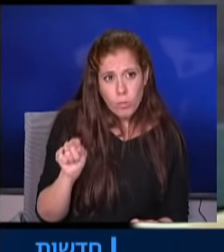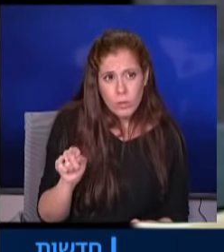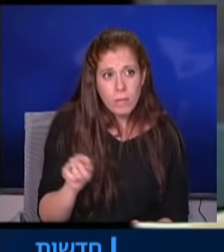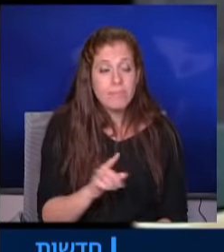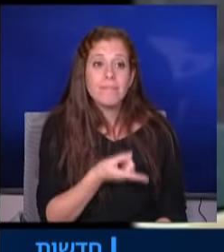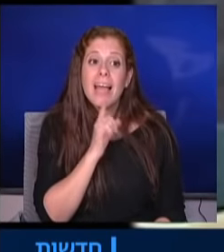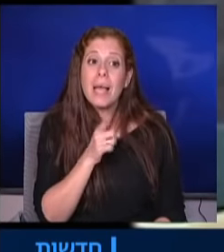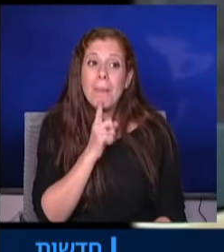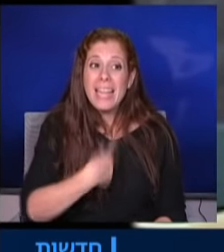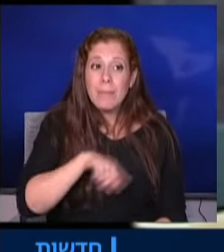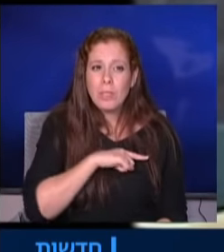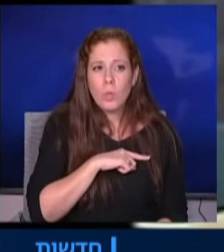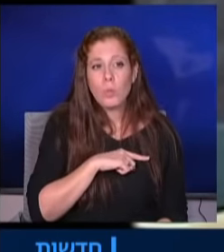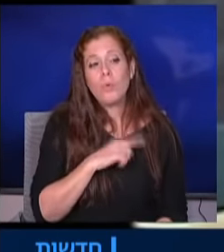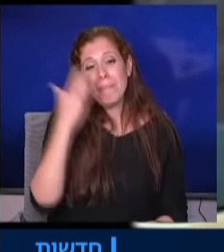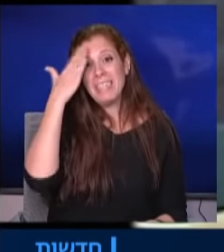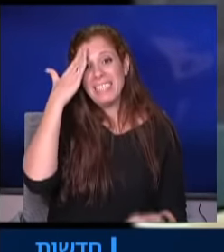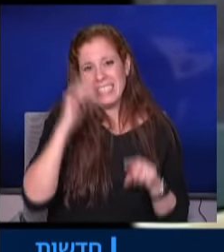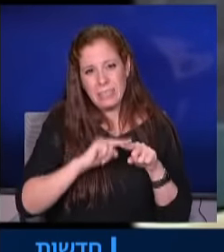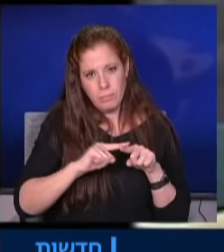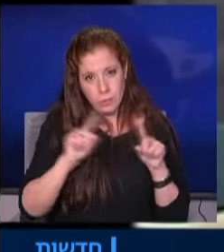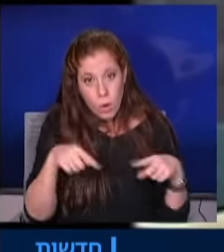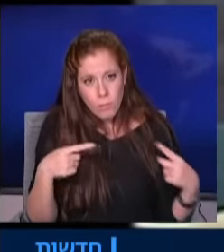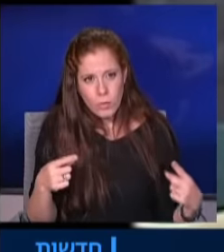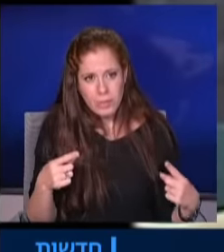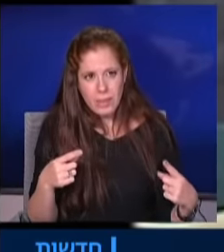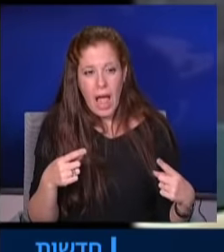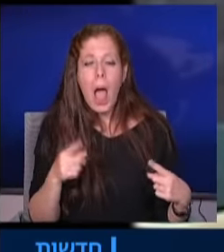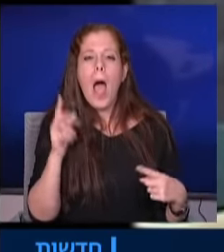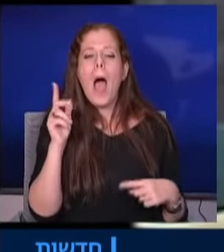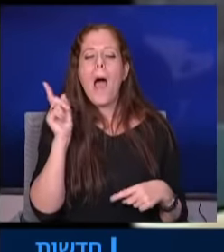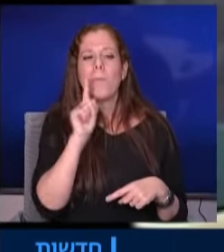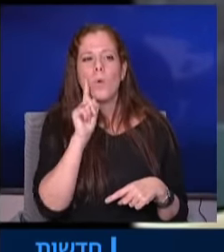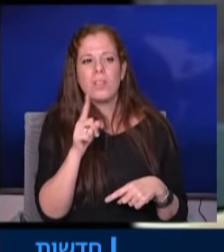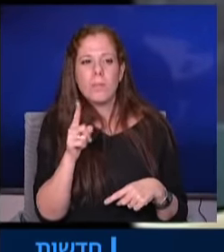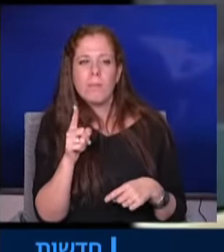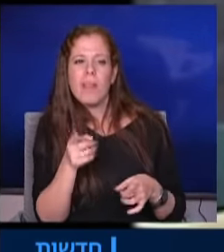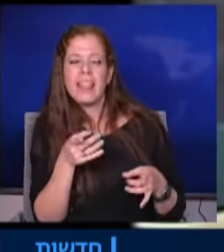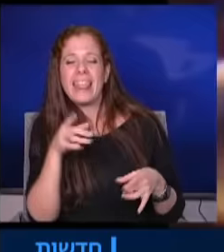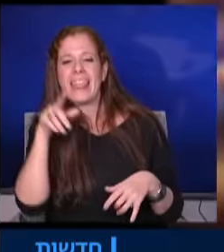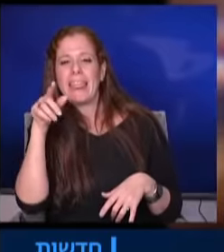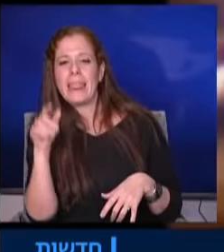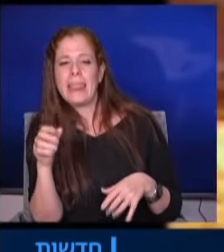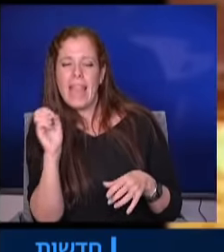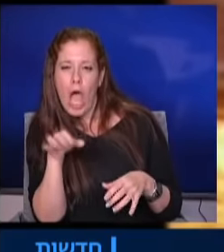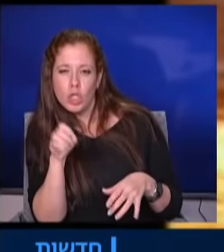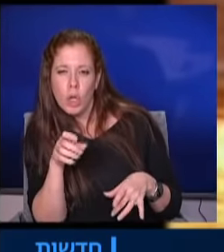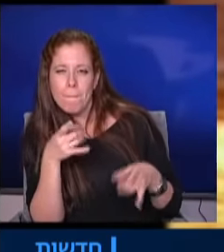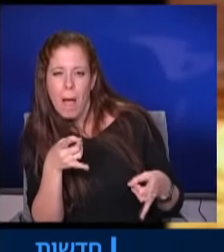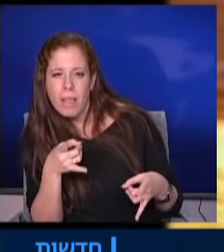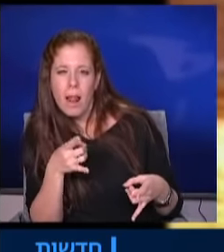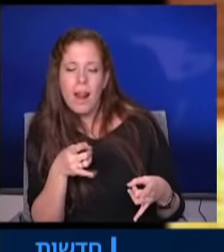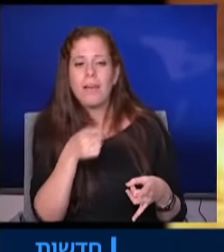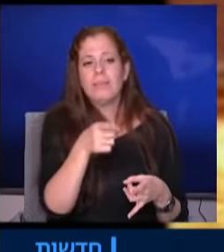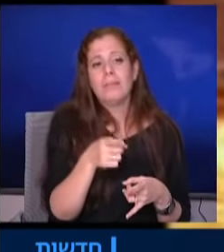אני מעז לנחש, מכירים את סוגי המוזיקה הנכונים טראש מטל או דאף מטל. המסר של